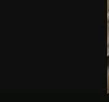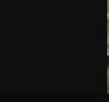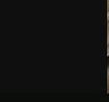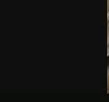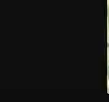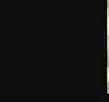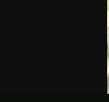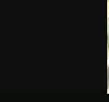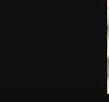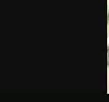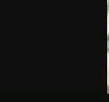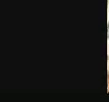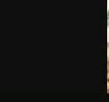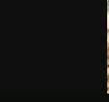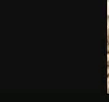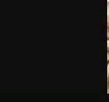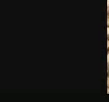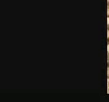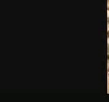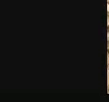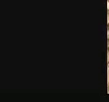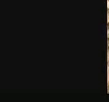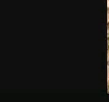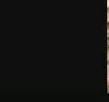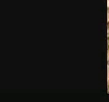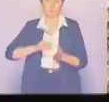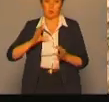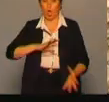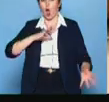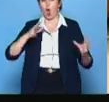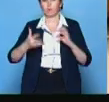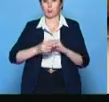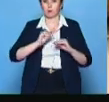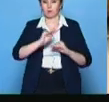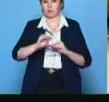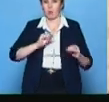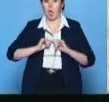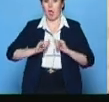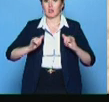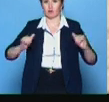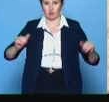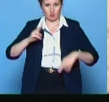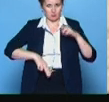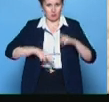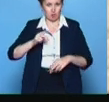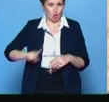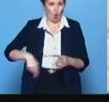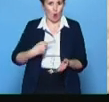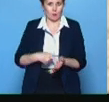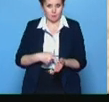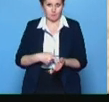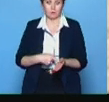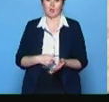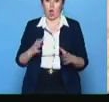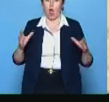подтвердили, Ижевск уходит от точечной застройки. Ставка на комплексное развитие столицы. Когда заходит с комплексной